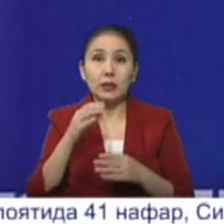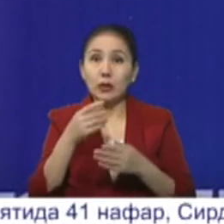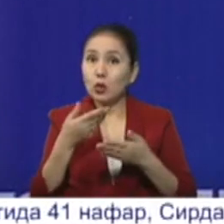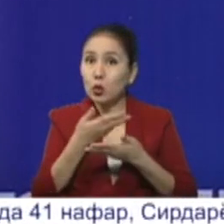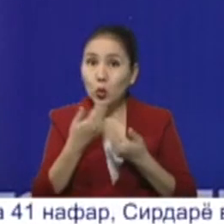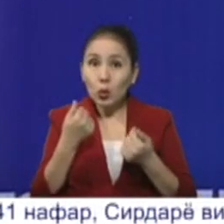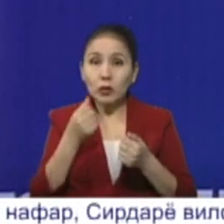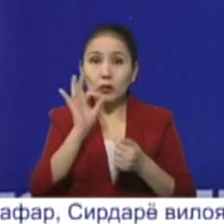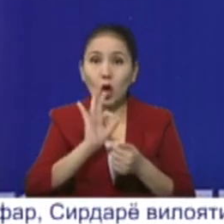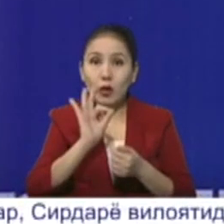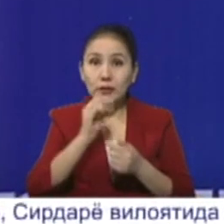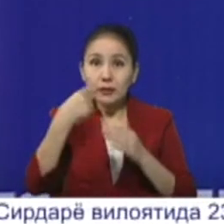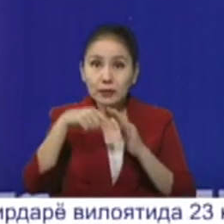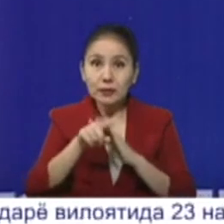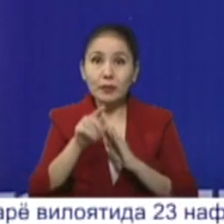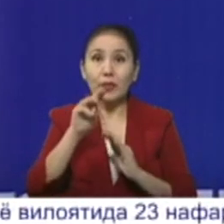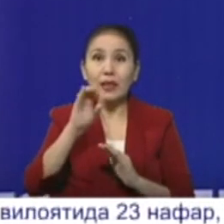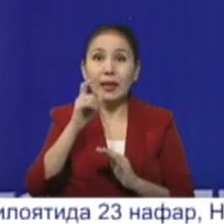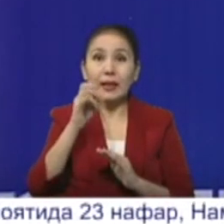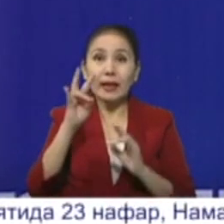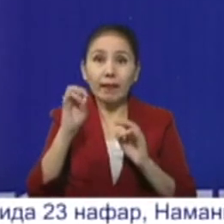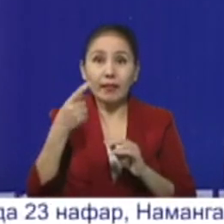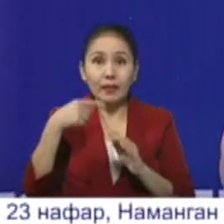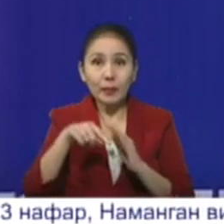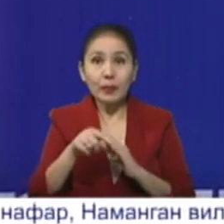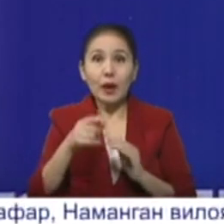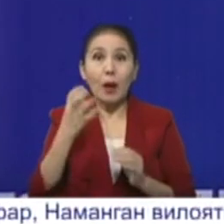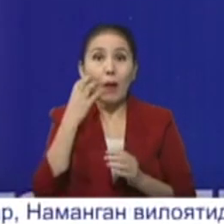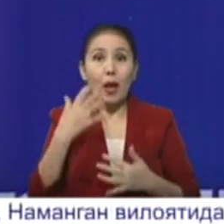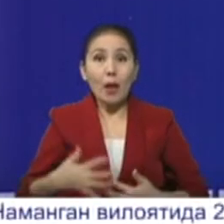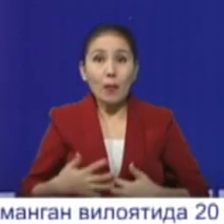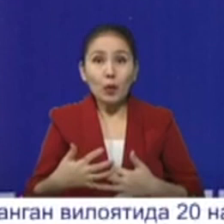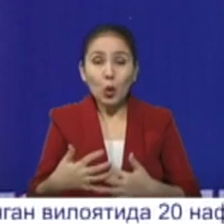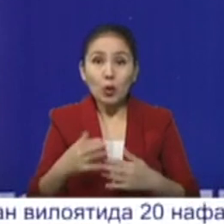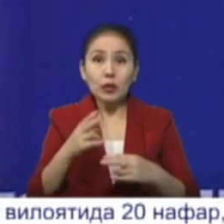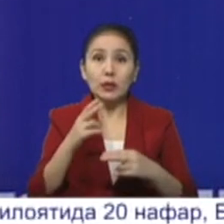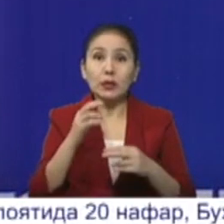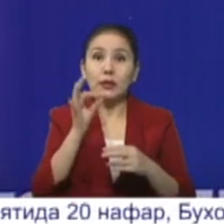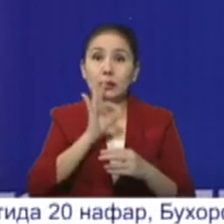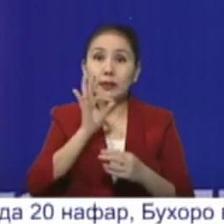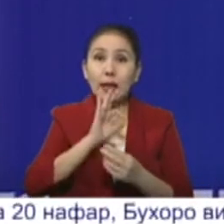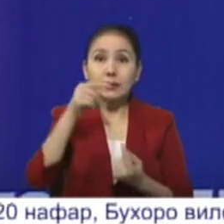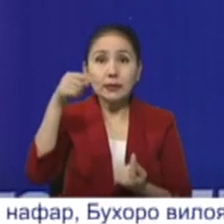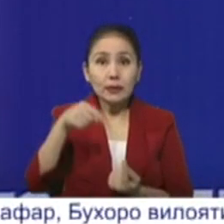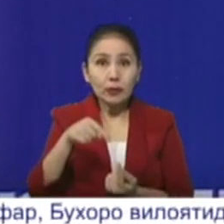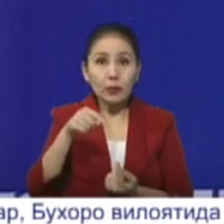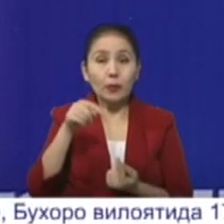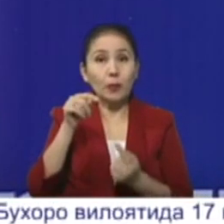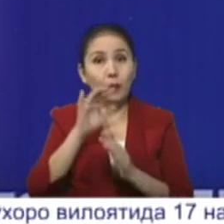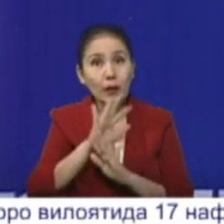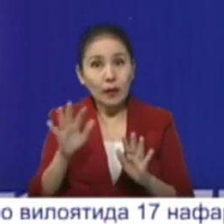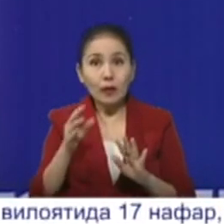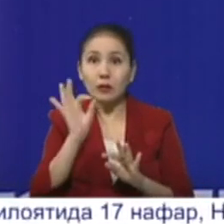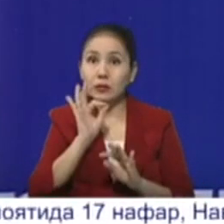bo'lgan dorilarni tavsiya etamiz. Ya'ni teratogen deganimizda embrionga ta'siri bor dorilarni ginekologlar va infeksionistlar